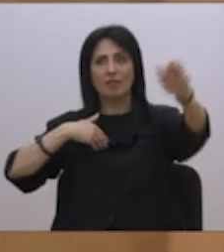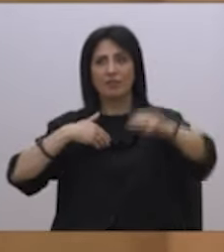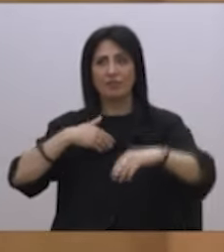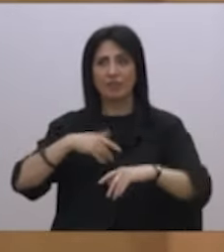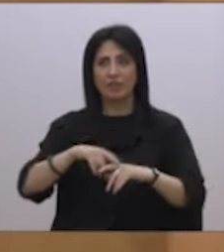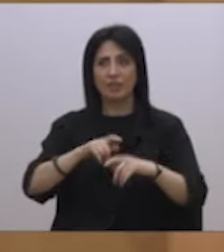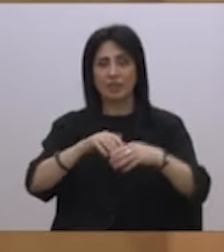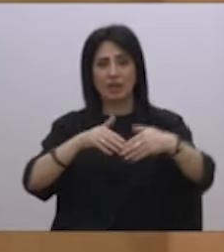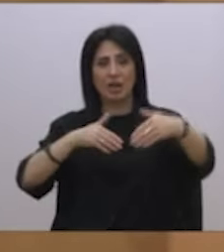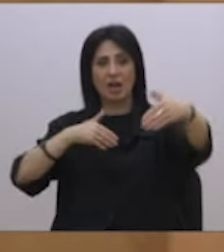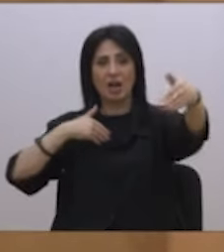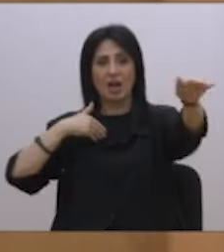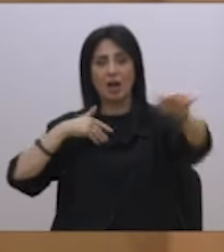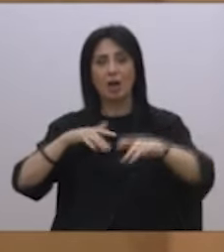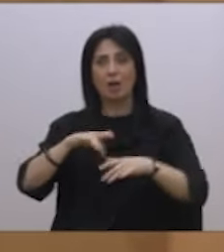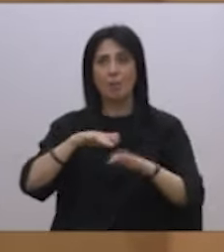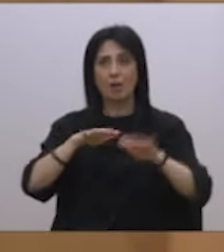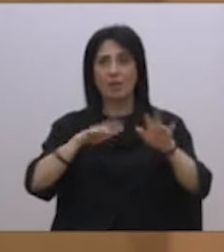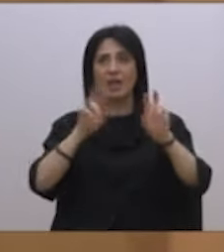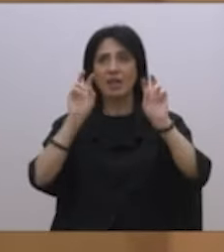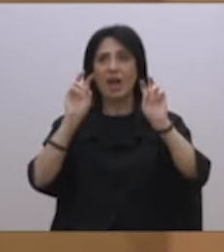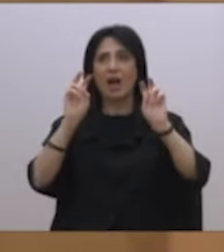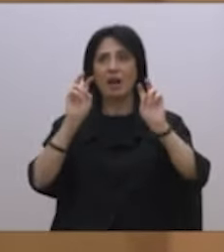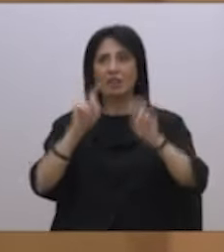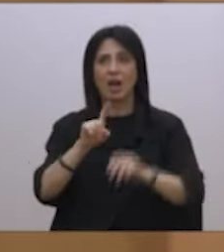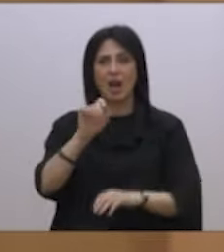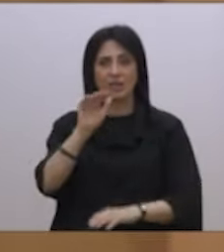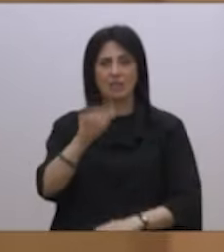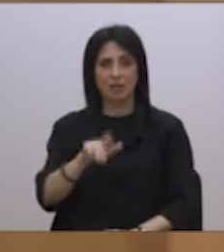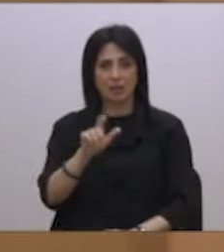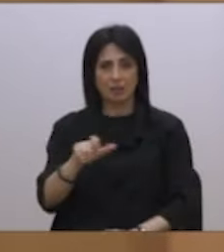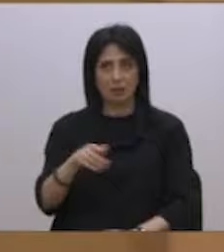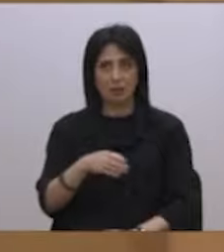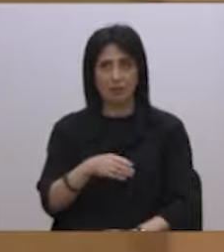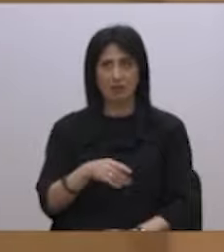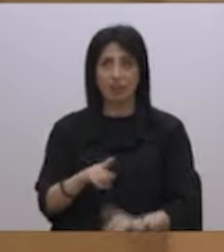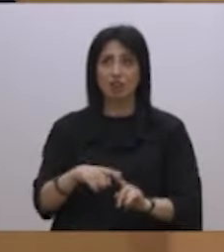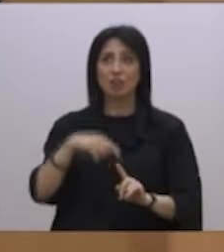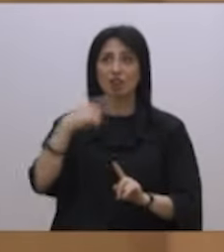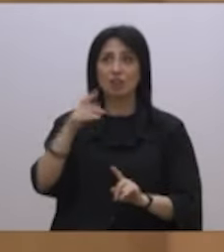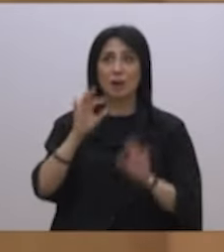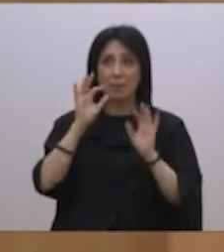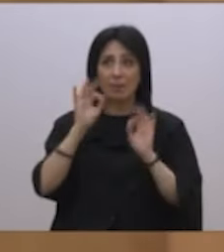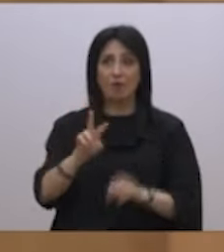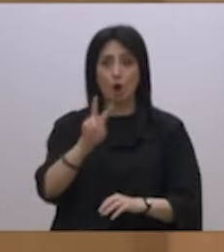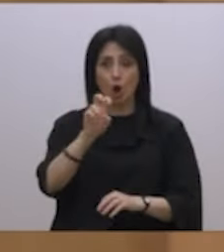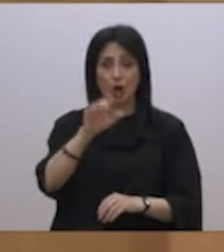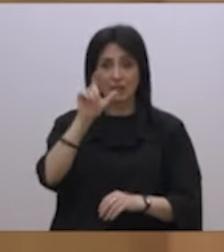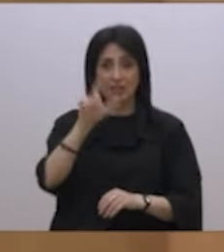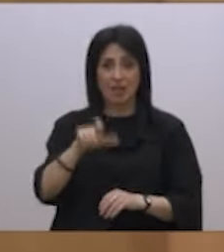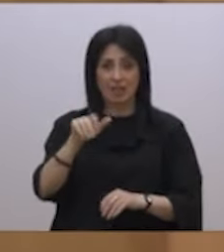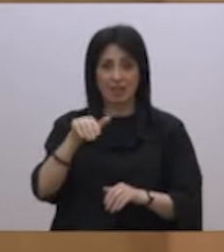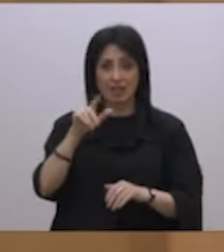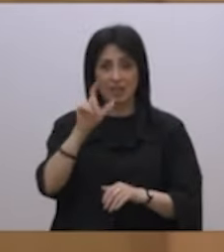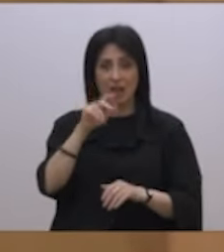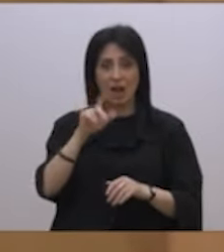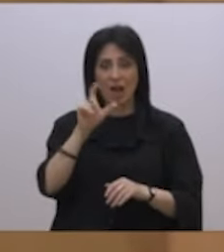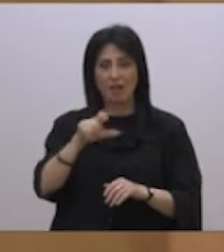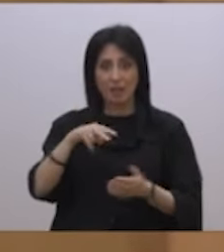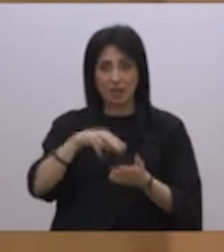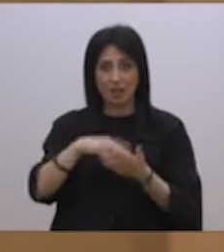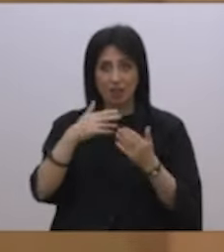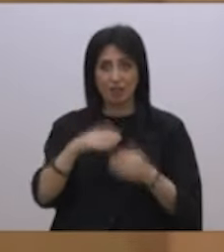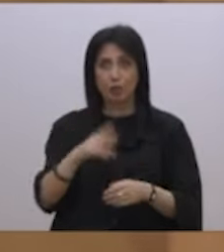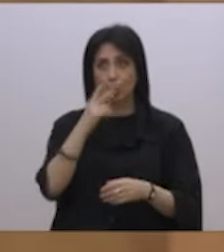გაწელი პროცესიას დაარქვეს 100,000 ადამიანი. და შემდეგ იქ მართლაც 200,000 ადამიანი რომ დადგა